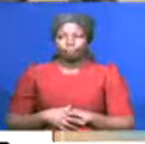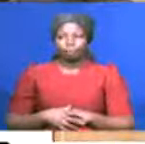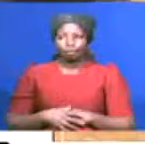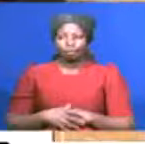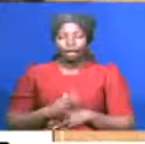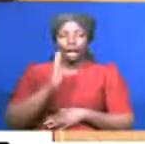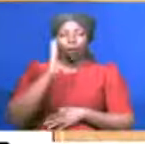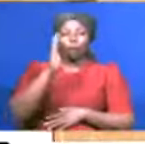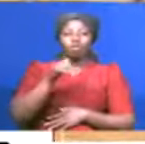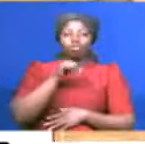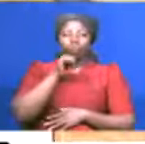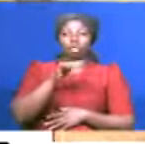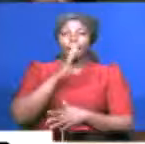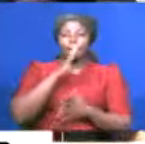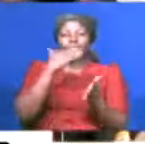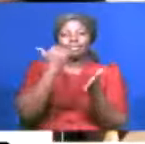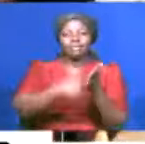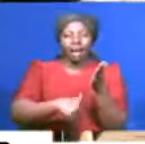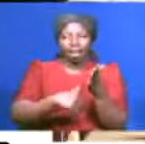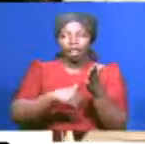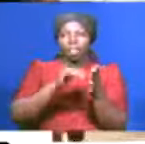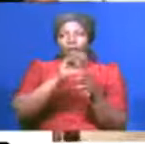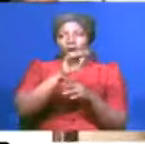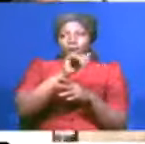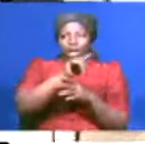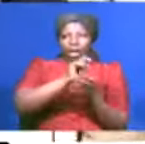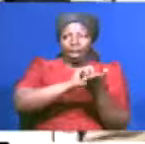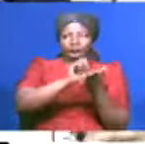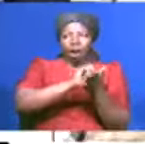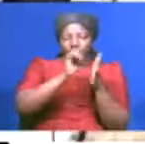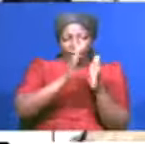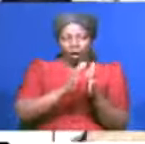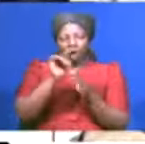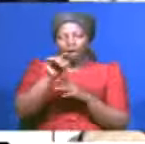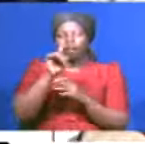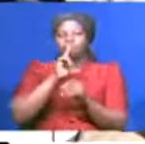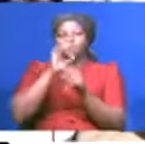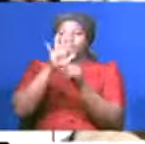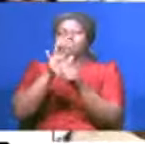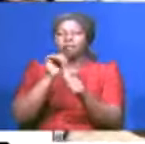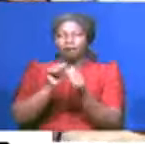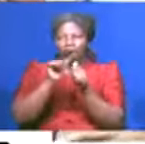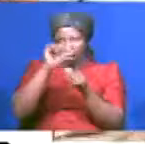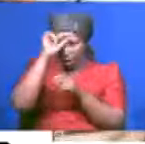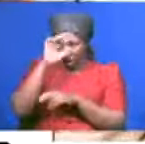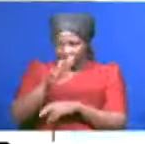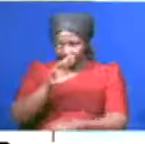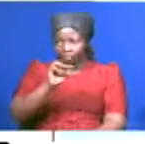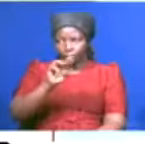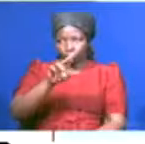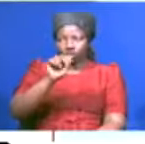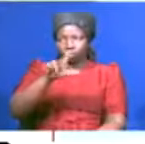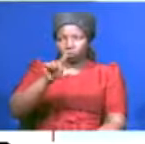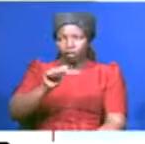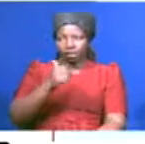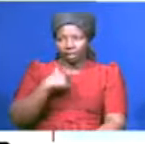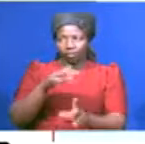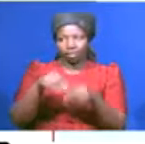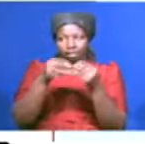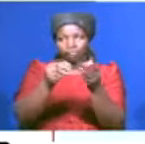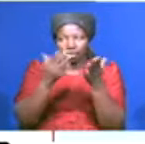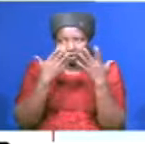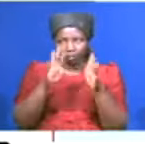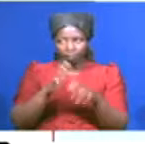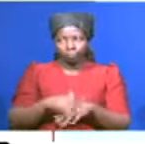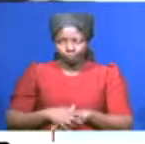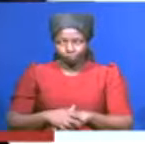Hamtatozwa kodi na makarani hao. Hii ndio hakikisho la Gavana Mutula Kilonzo. Jaji anaweza kusema mimi